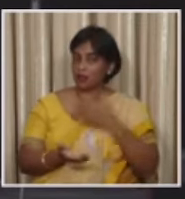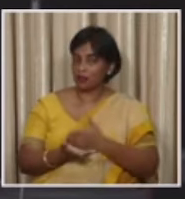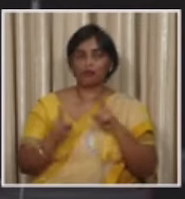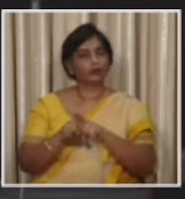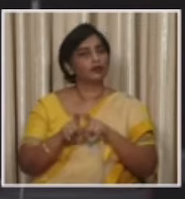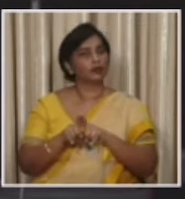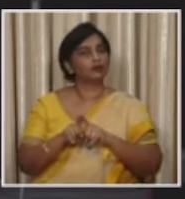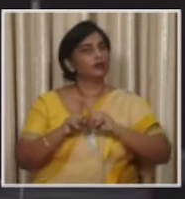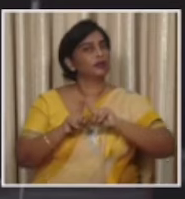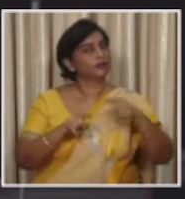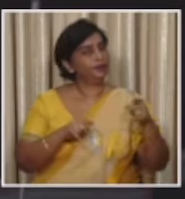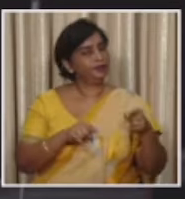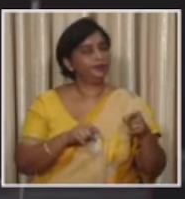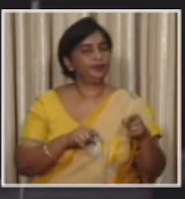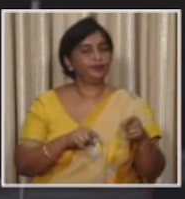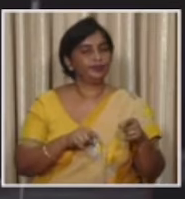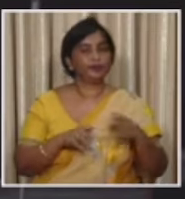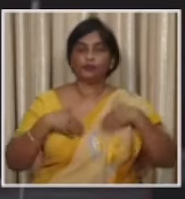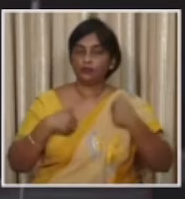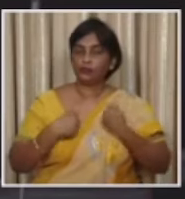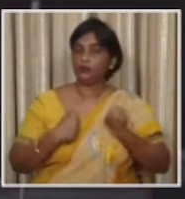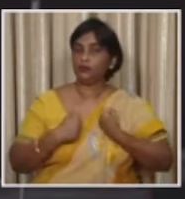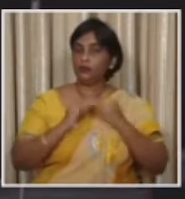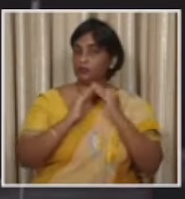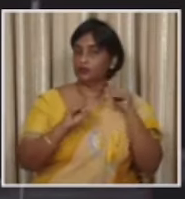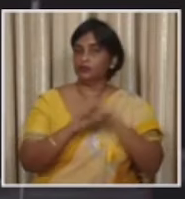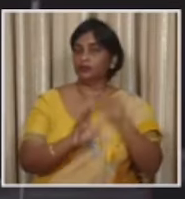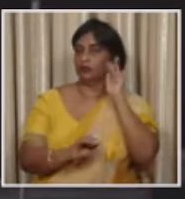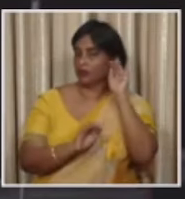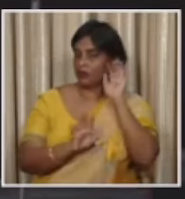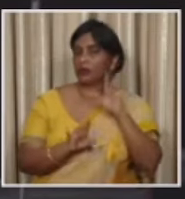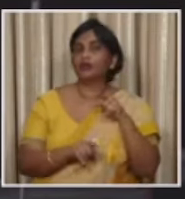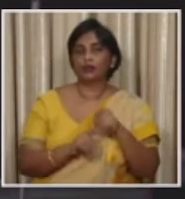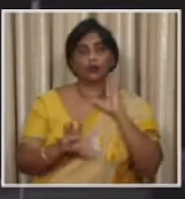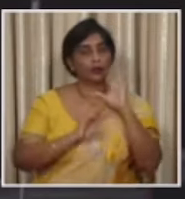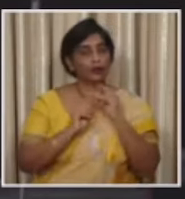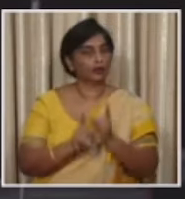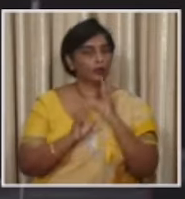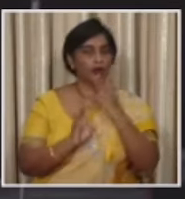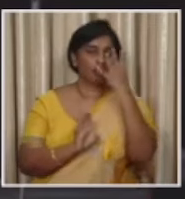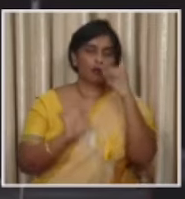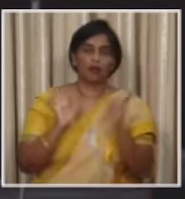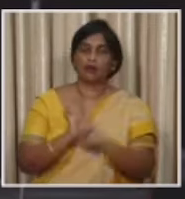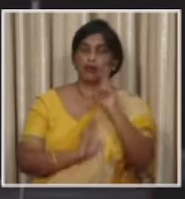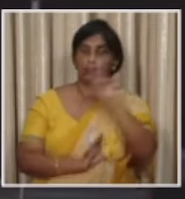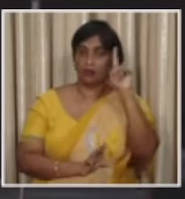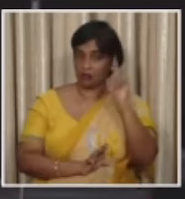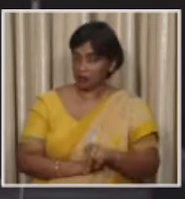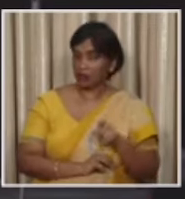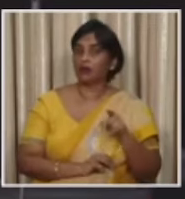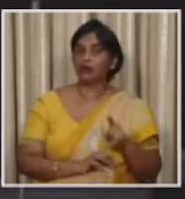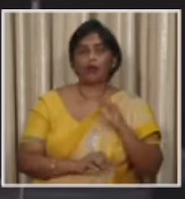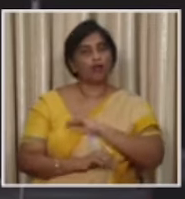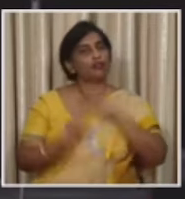හරහා, ඊළඟට සෞඛ්‍ය වෛද්‍ය කාර්යාලය හරහා වාර්තා වෙච්ච තොරතුරු අනුව 410,000